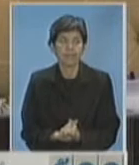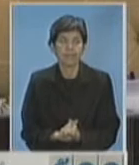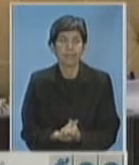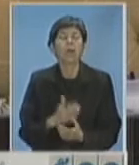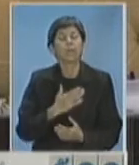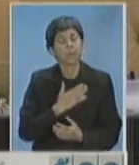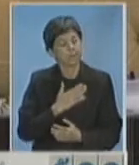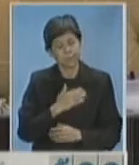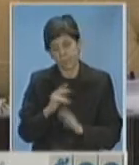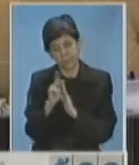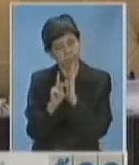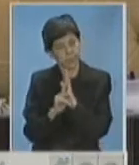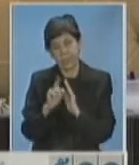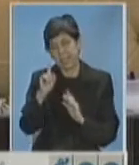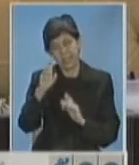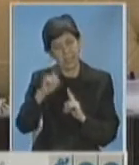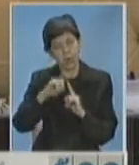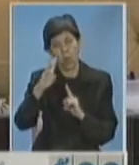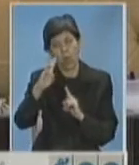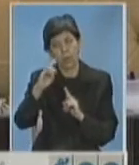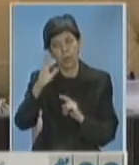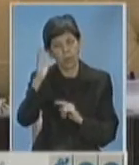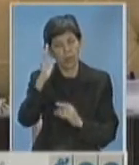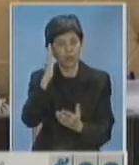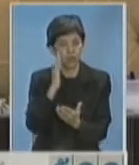ผมใช้หน้าตามข้อ62ครับให้หยุดการอภิปรายครับ